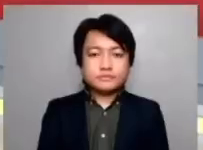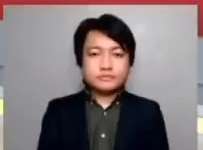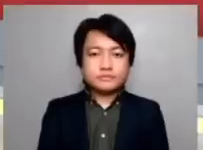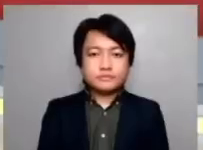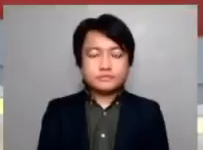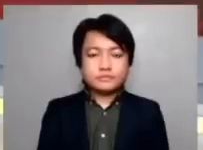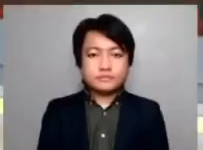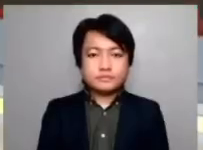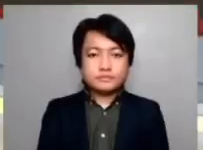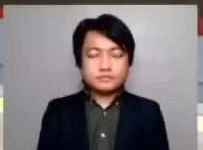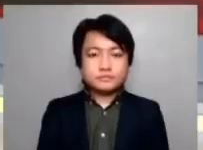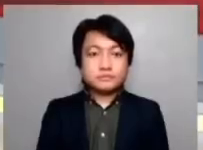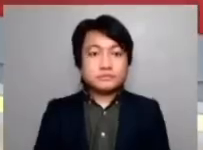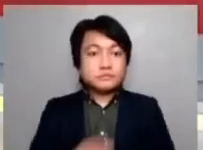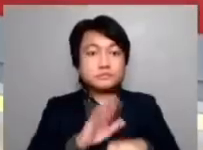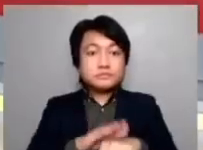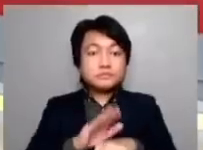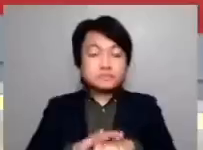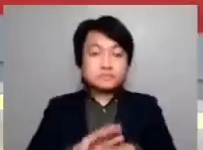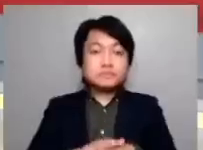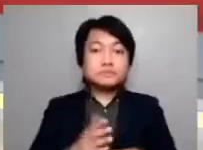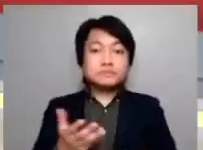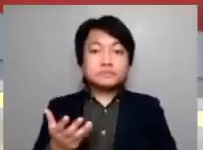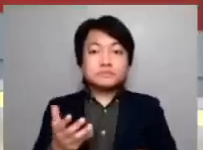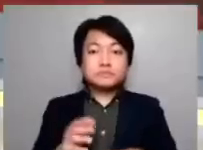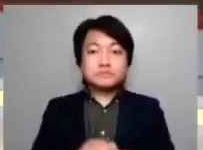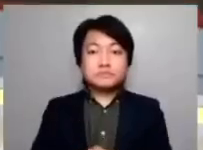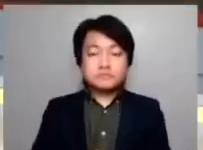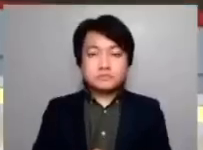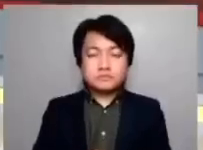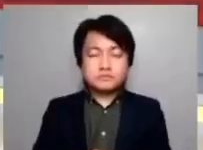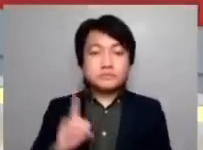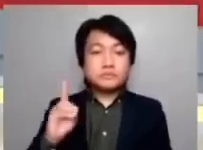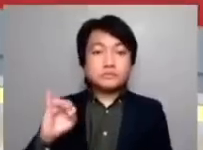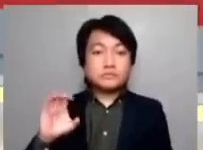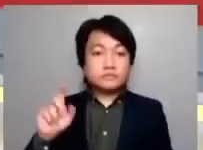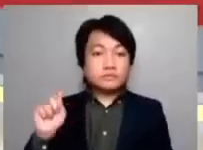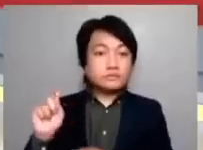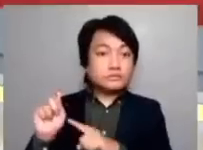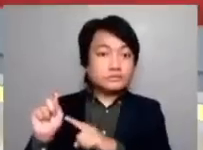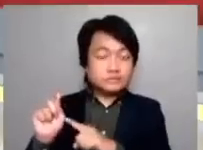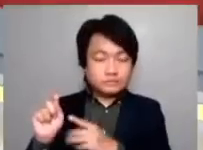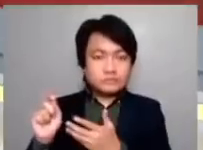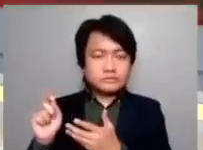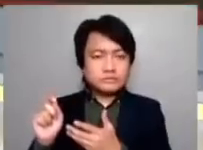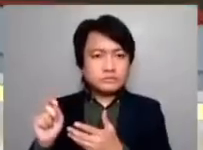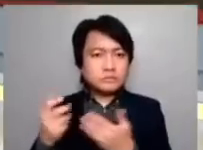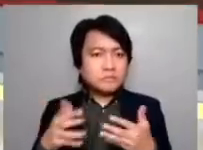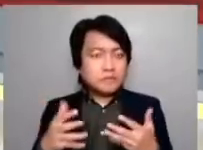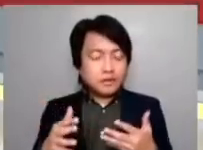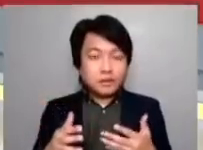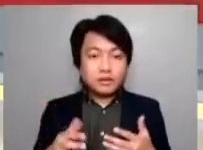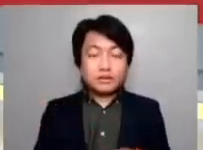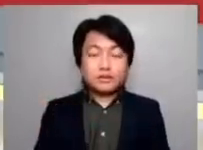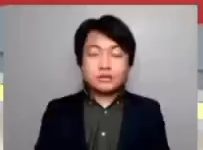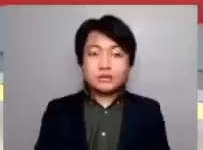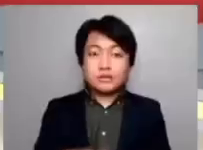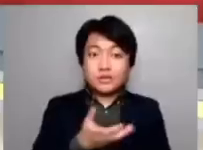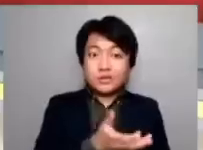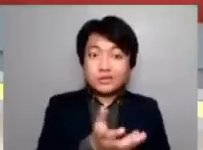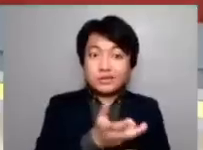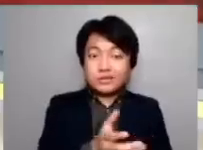Nagbawala ang Department of Information and Communications Technology na kapag adjust na raw ang mga scammer at kaya na nilang lusutan ang